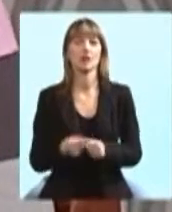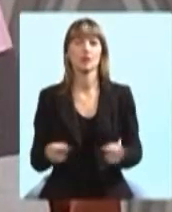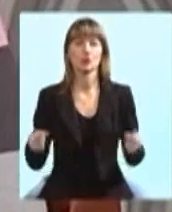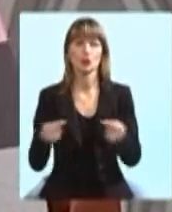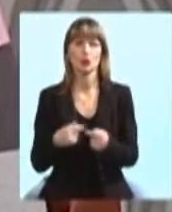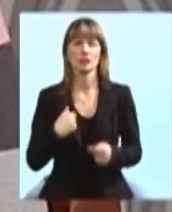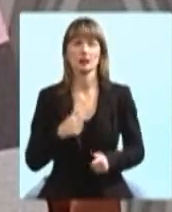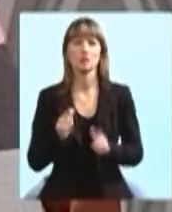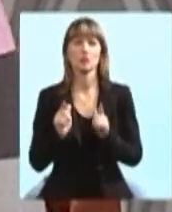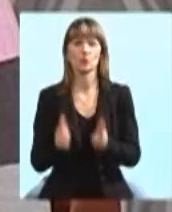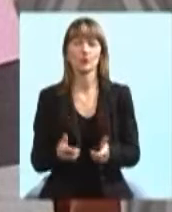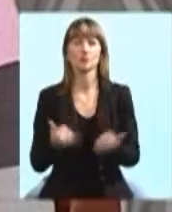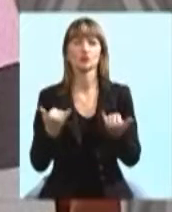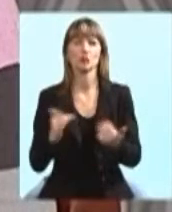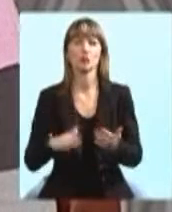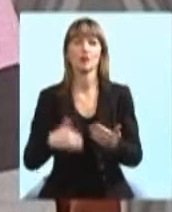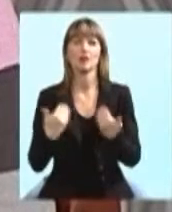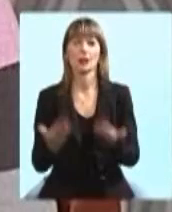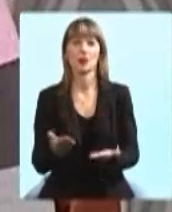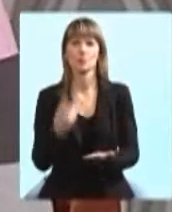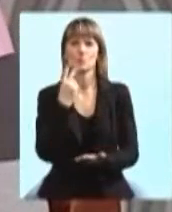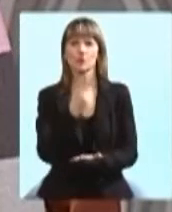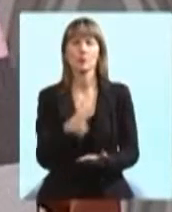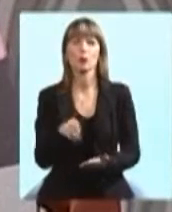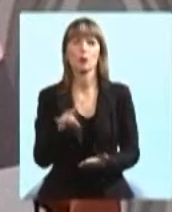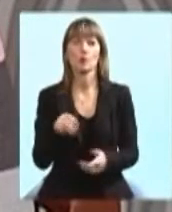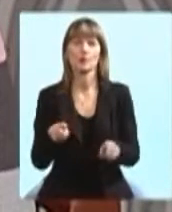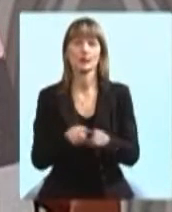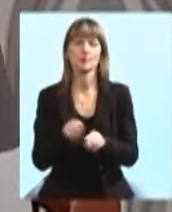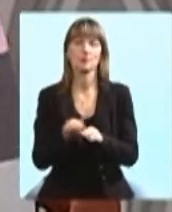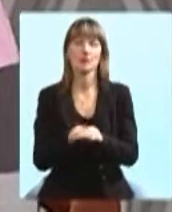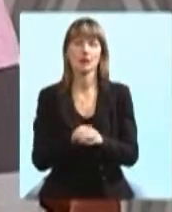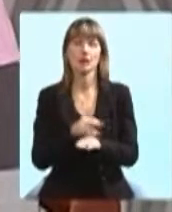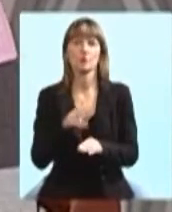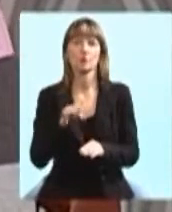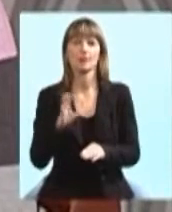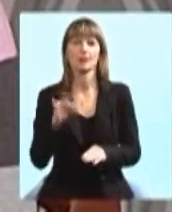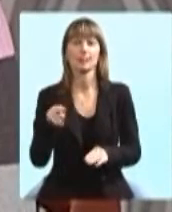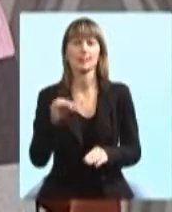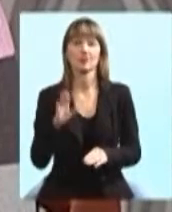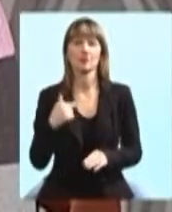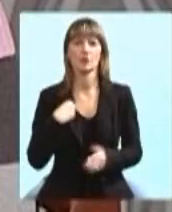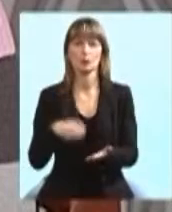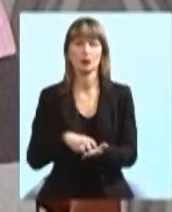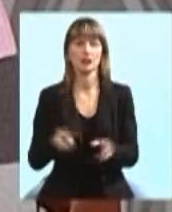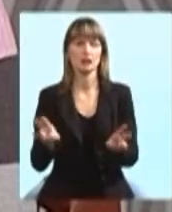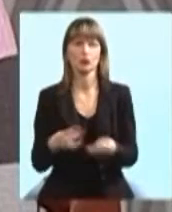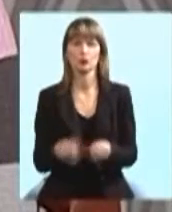я з тобою згодна. А зараз пропоную нам подивитися про таких миленьких привидів, яких боятися нам не варто.